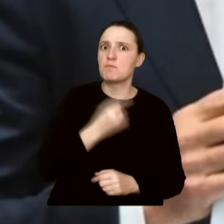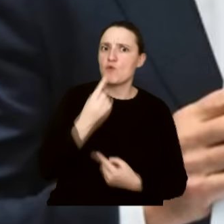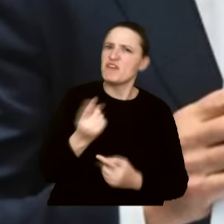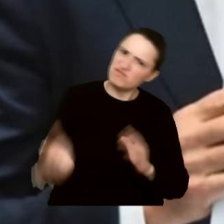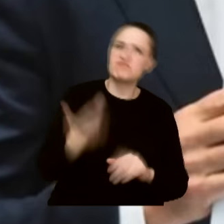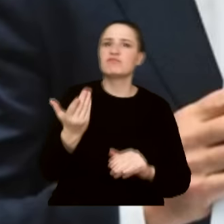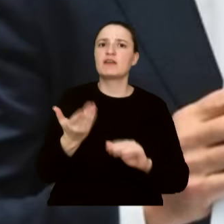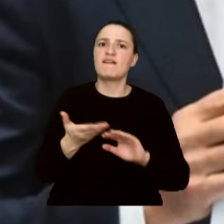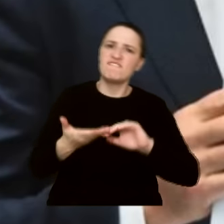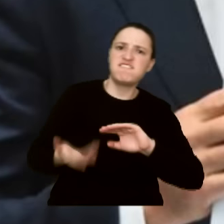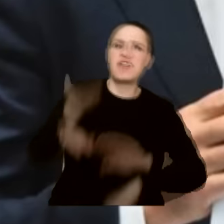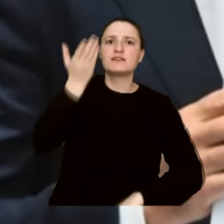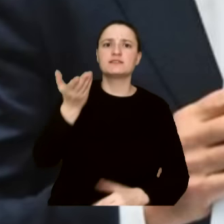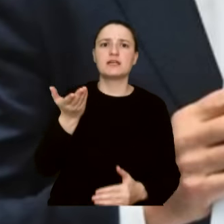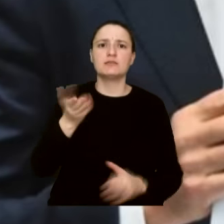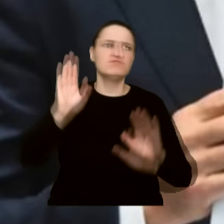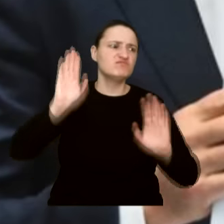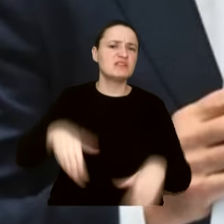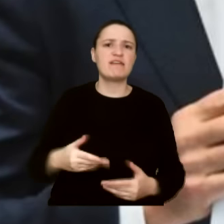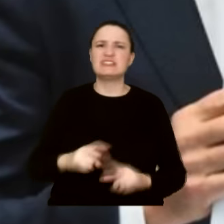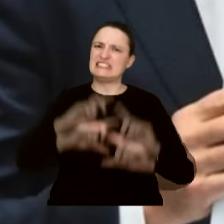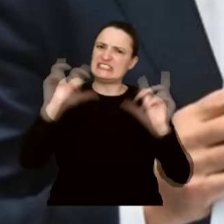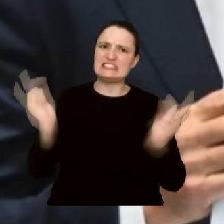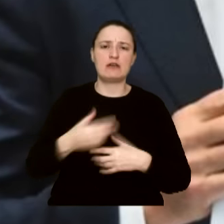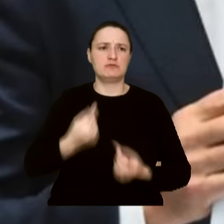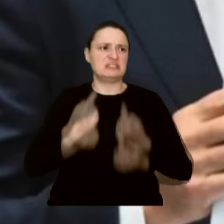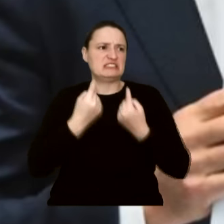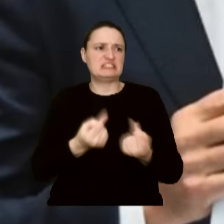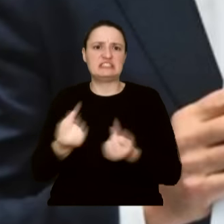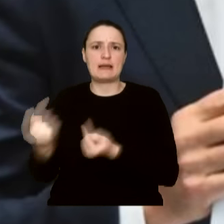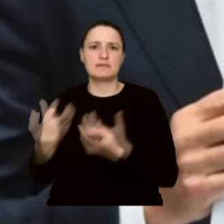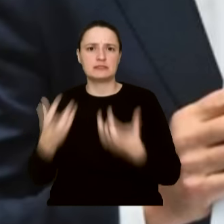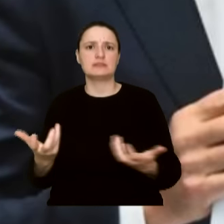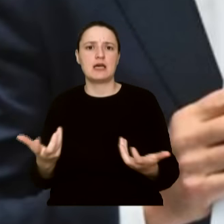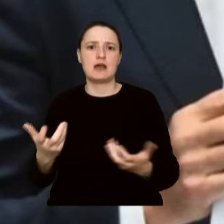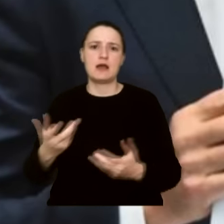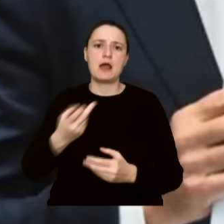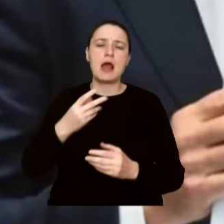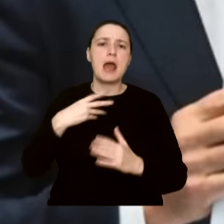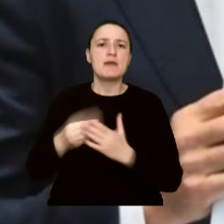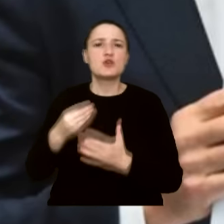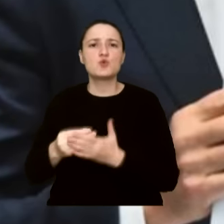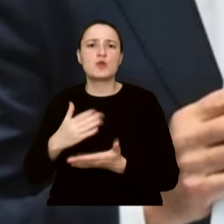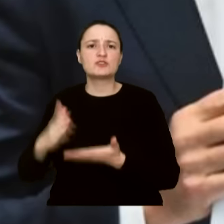Domaga się wprowadzenia całkowitej dobrowolności w płaceniu składek emerytalnych przez przedsiębiorców.